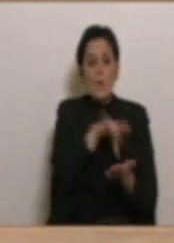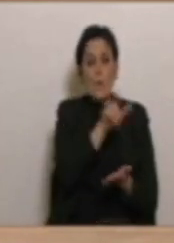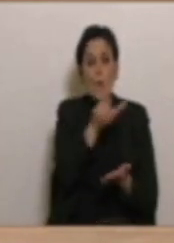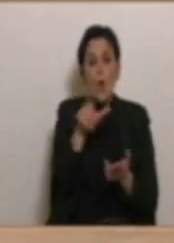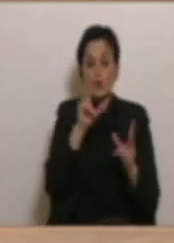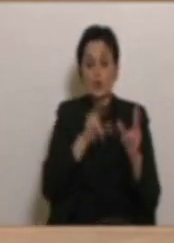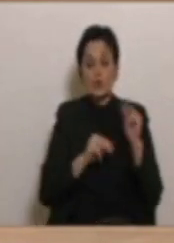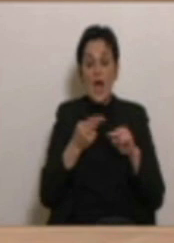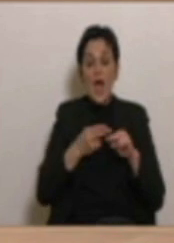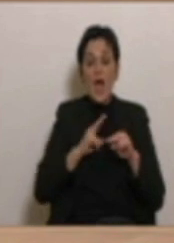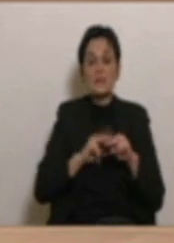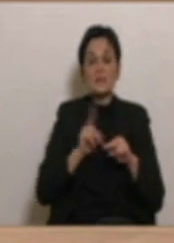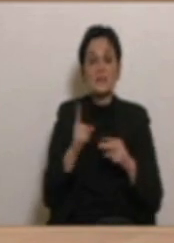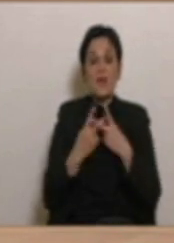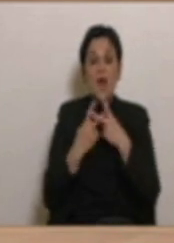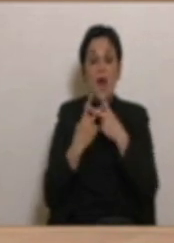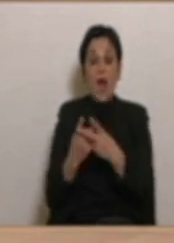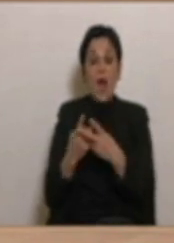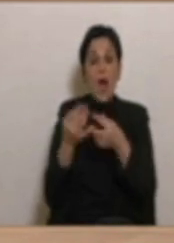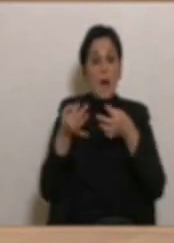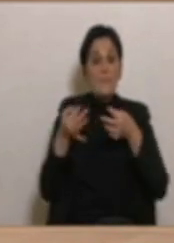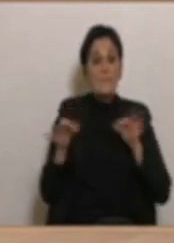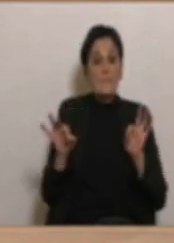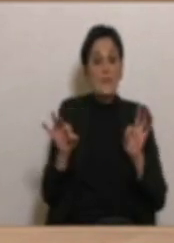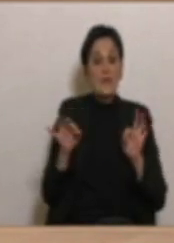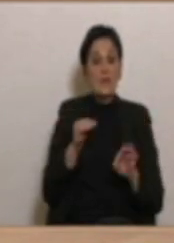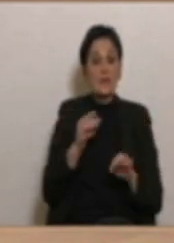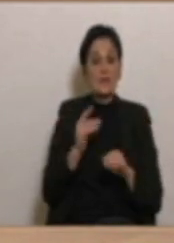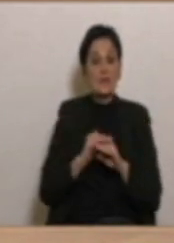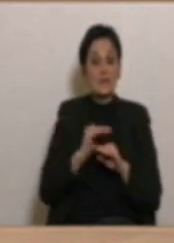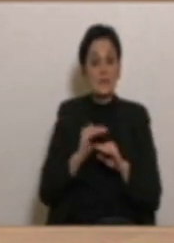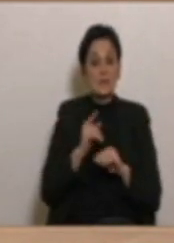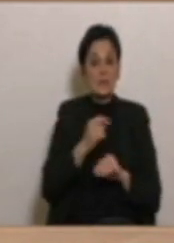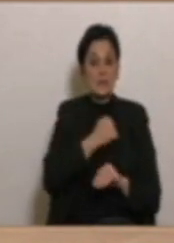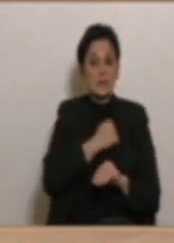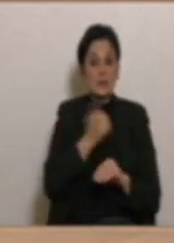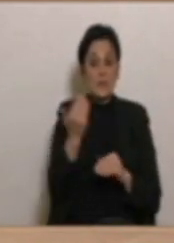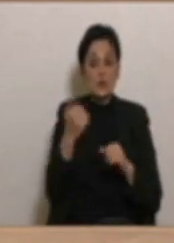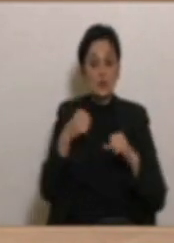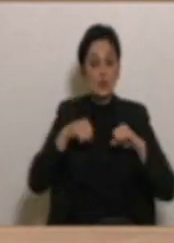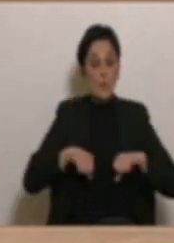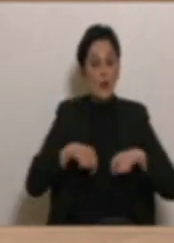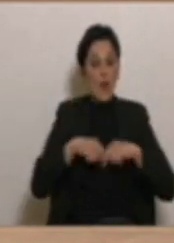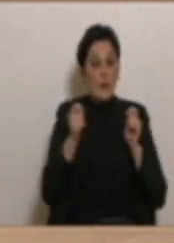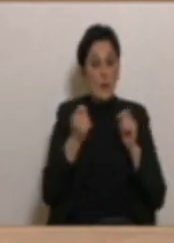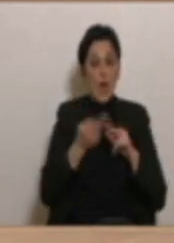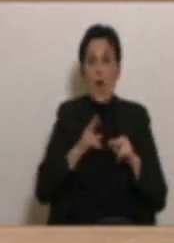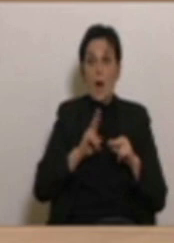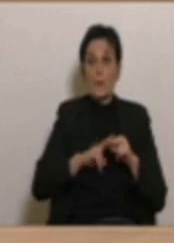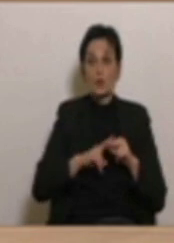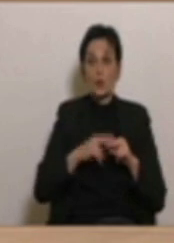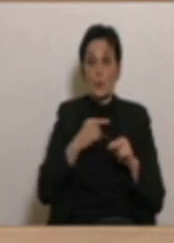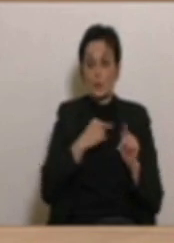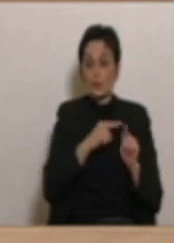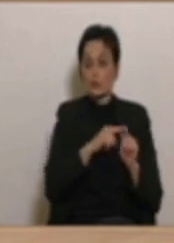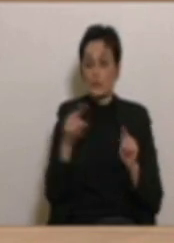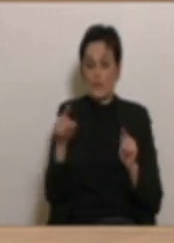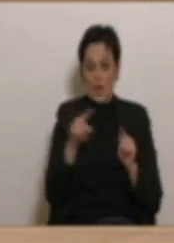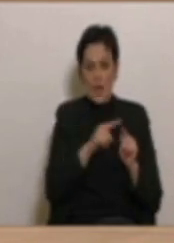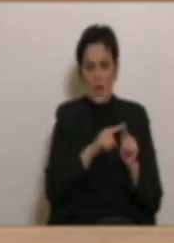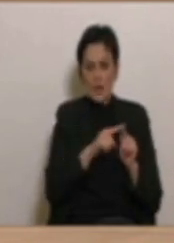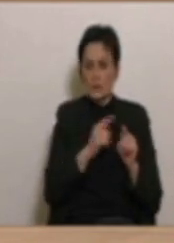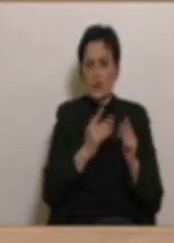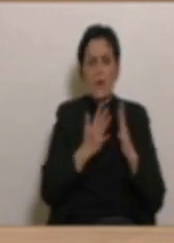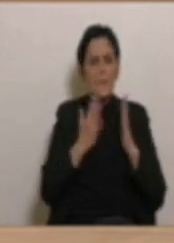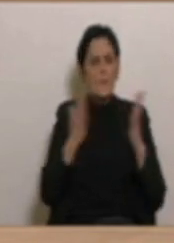ეს ამნისტია მის უფლებებს არ უყვებს. ამიტომ ჩვენ უახლოეს დღეებში მართებს ძალიან